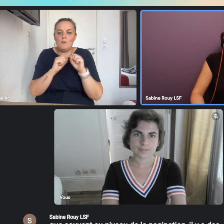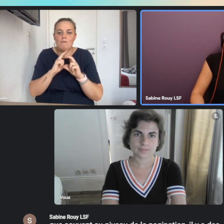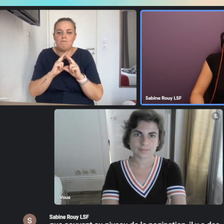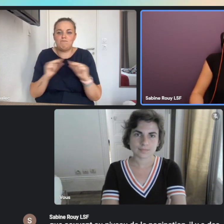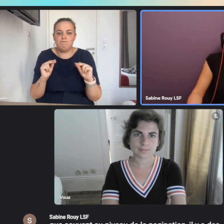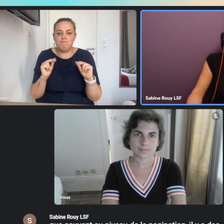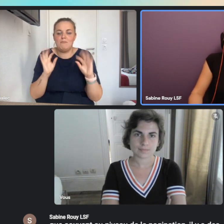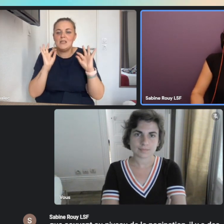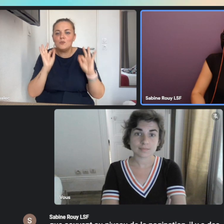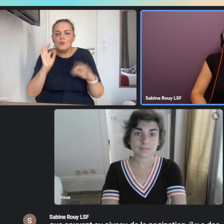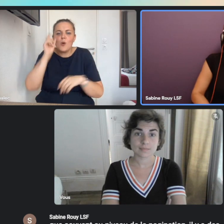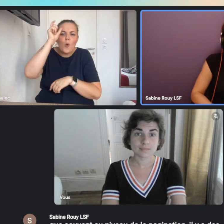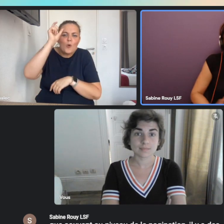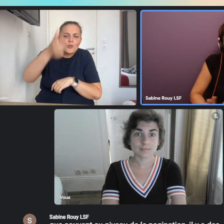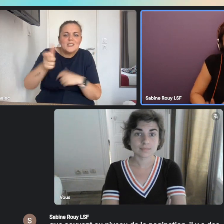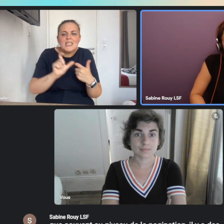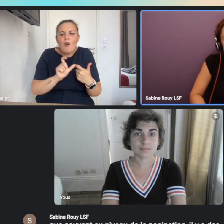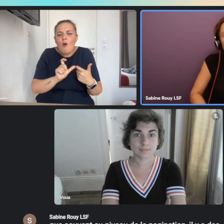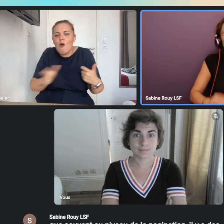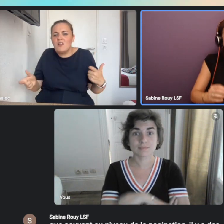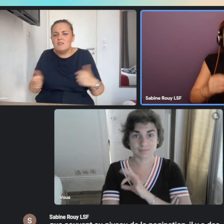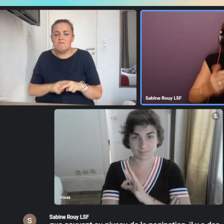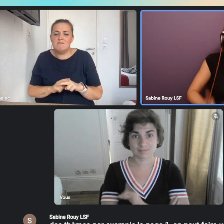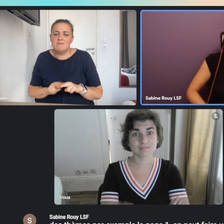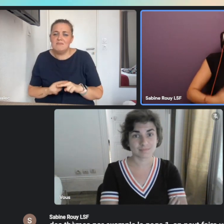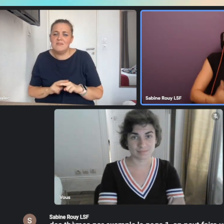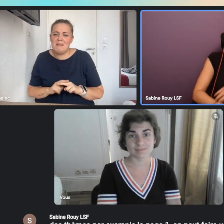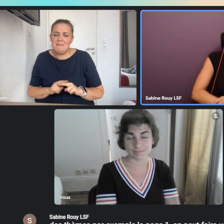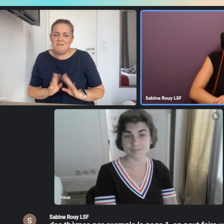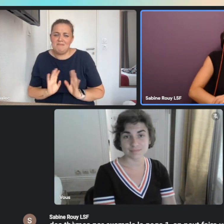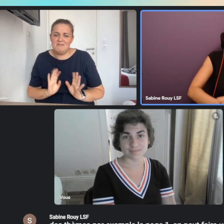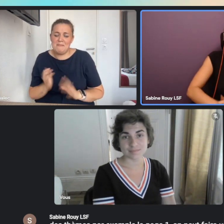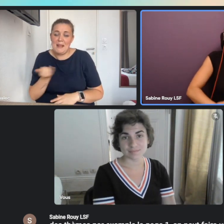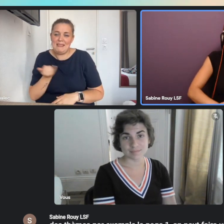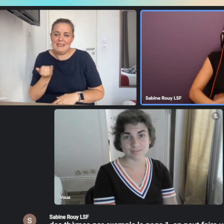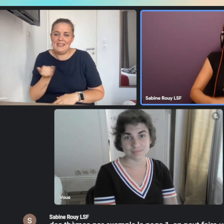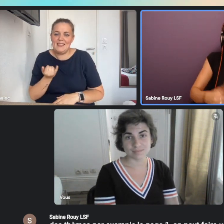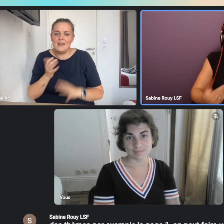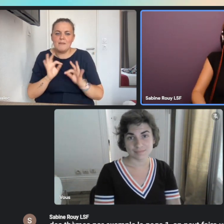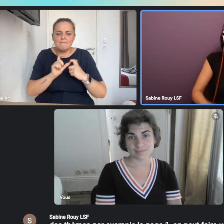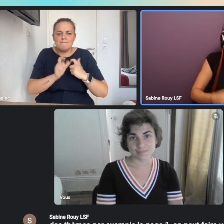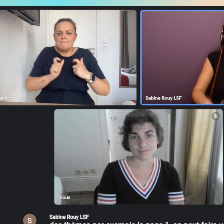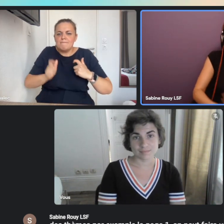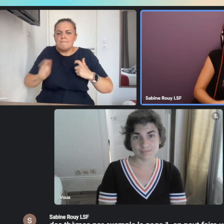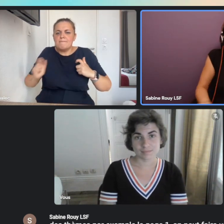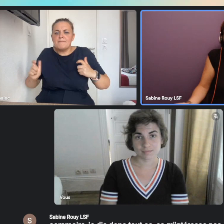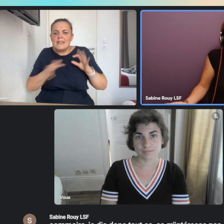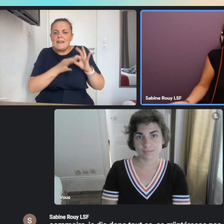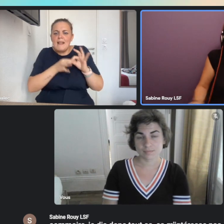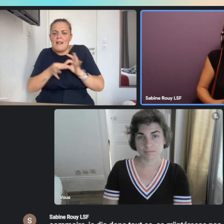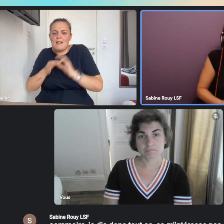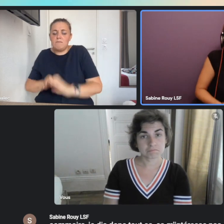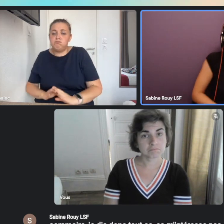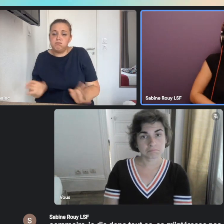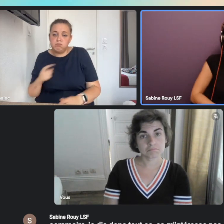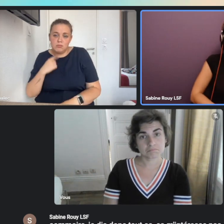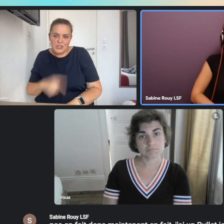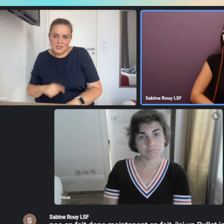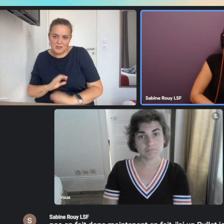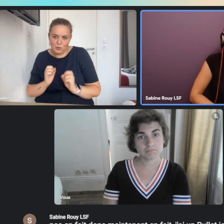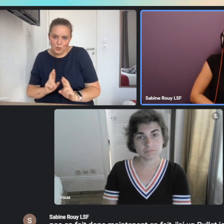organisation, vraiment au propre, assez logique, enfin sans justement non pardon, sans logique, sans cohérence. Je me suis dit que c'était pas